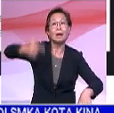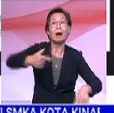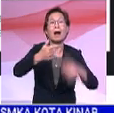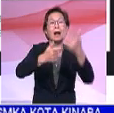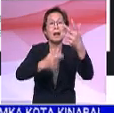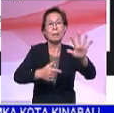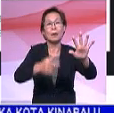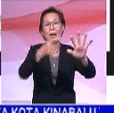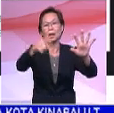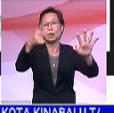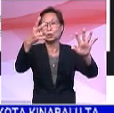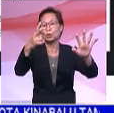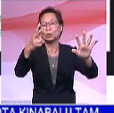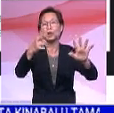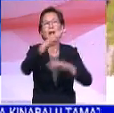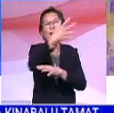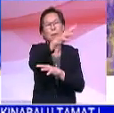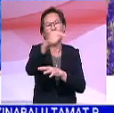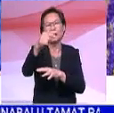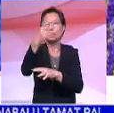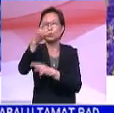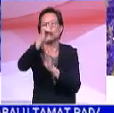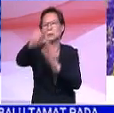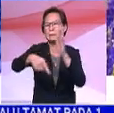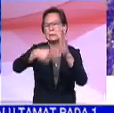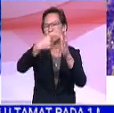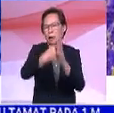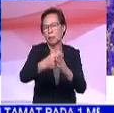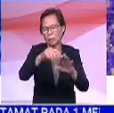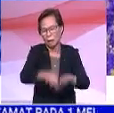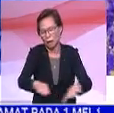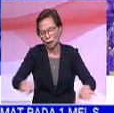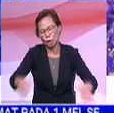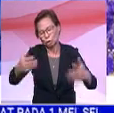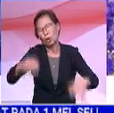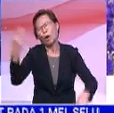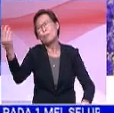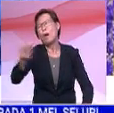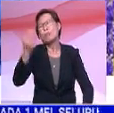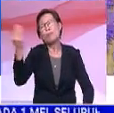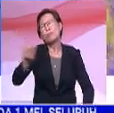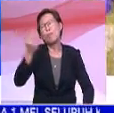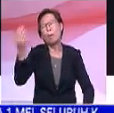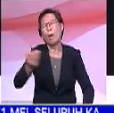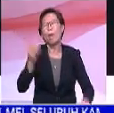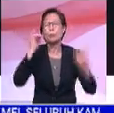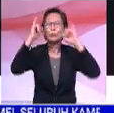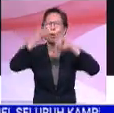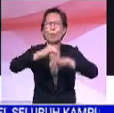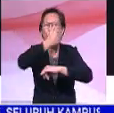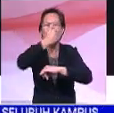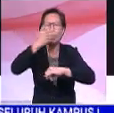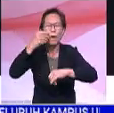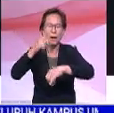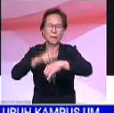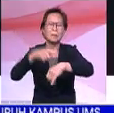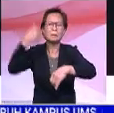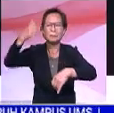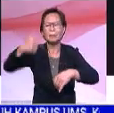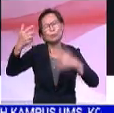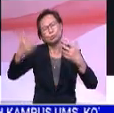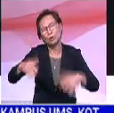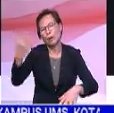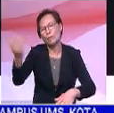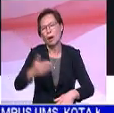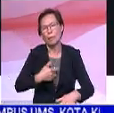15 hingga 17 jam sehari. Anak-anak Dr. Zainab juga sudah membiasakan diri menjalani ibadah puasa di luar negara.